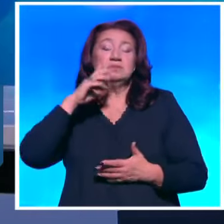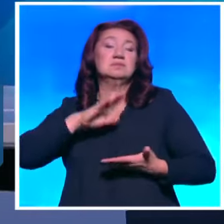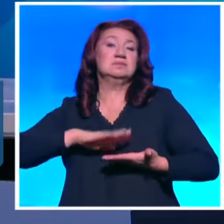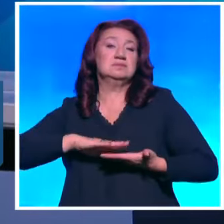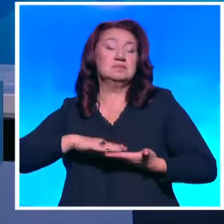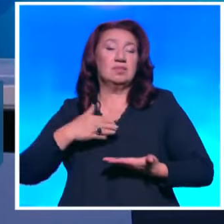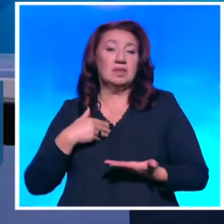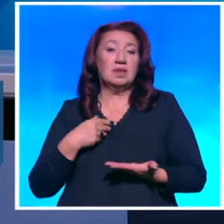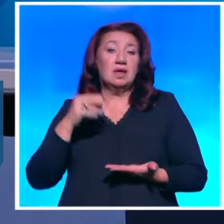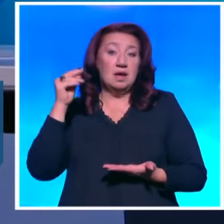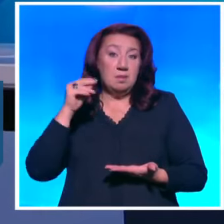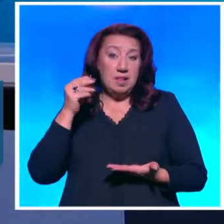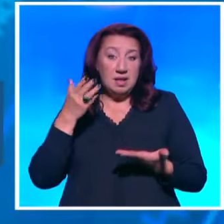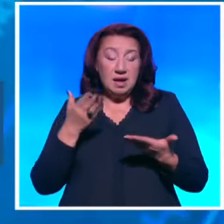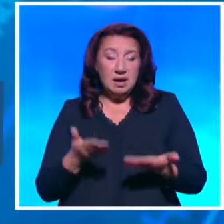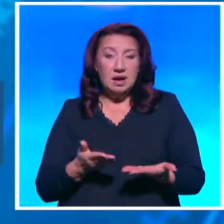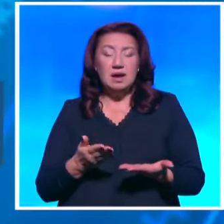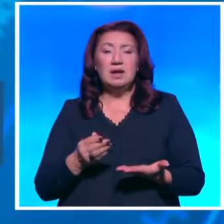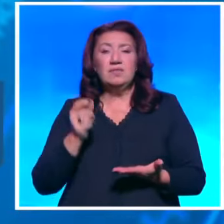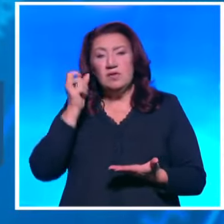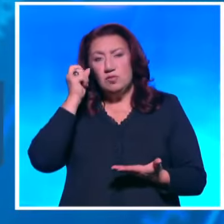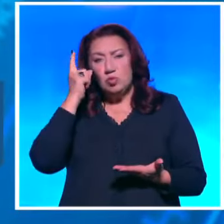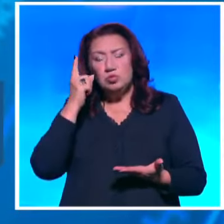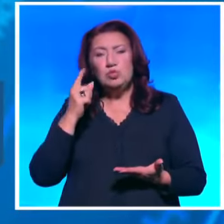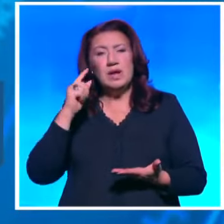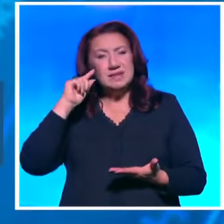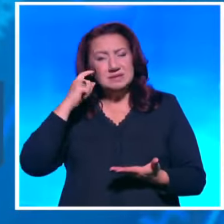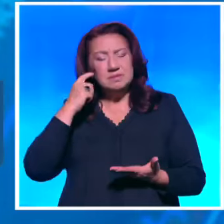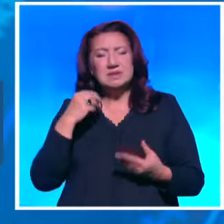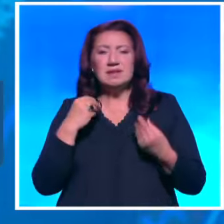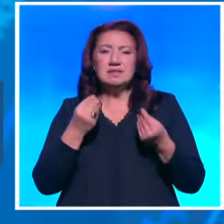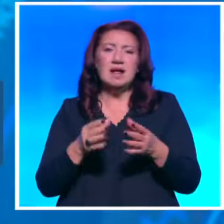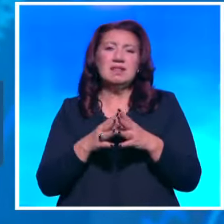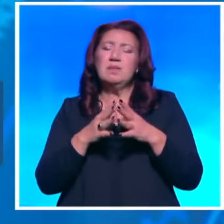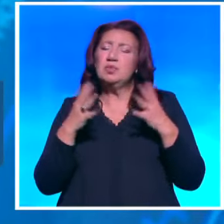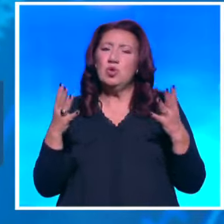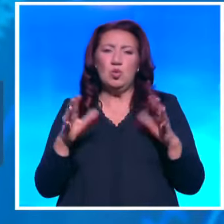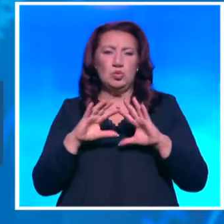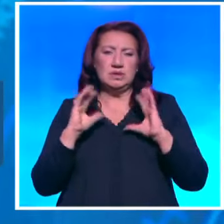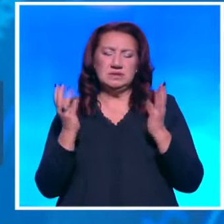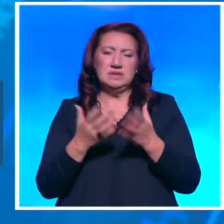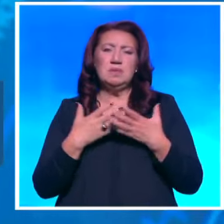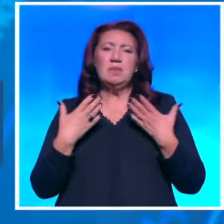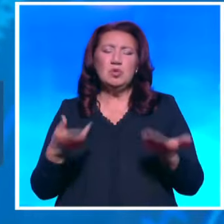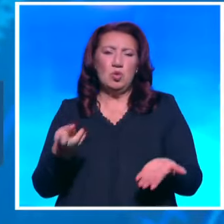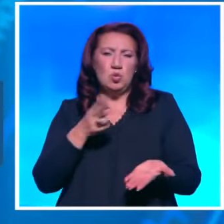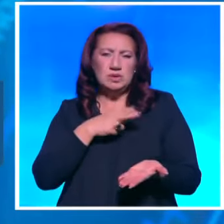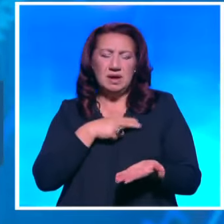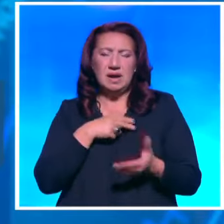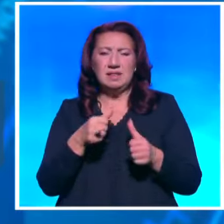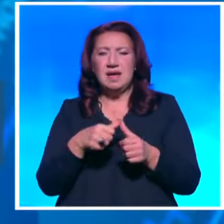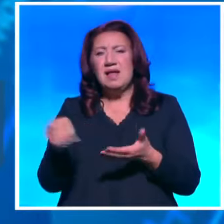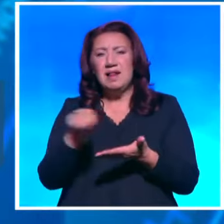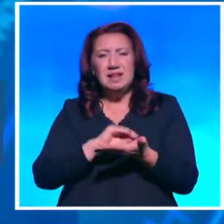държавите, които наистина в културен план особено е дала много на света. Няма нужда да повтарям десетките постижения в областта на литература,